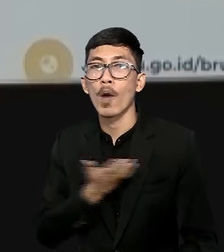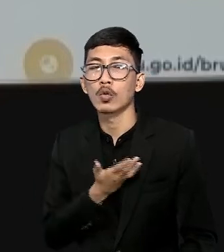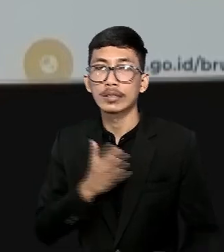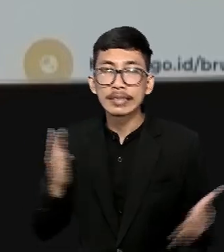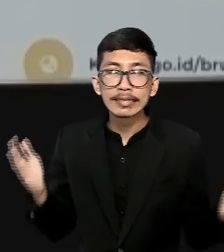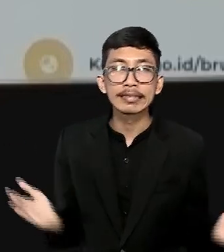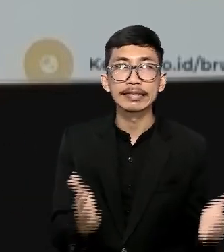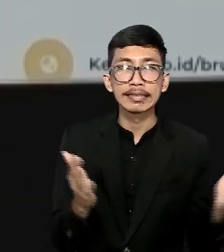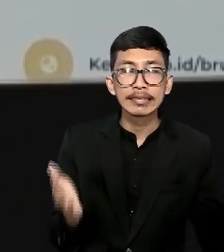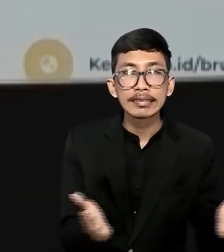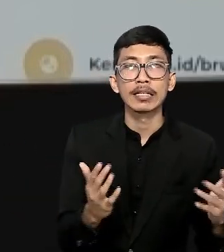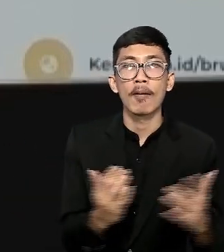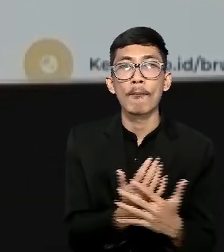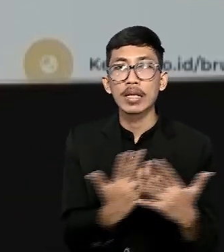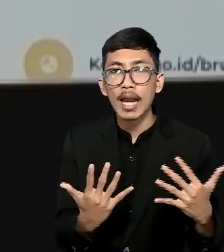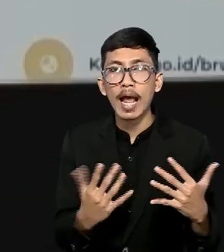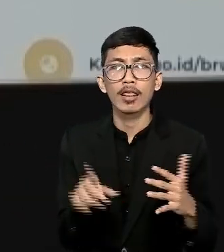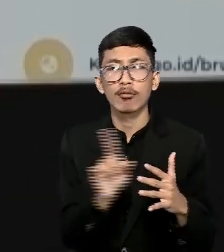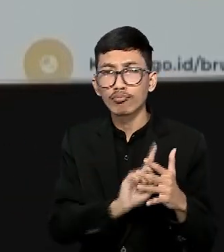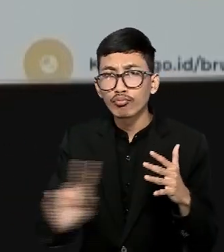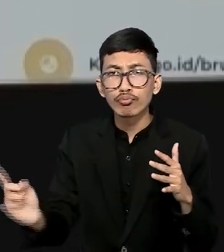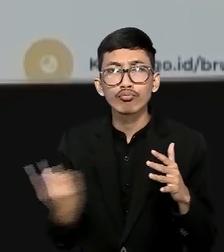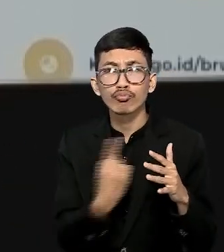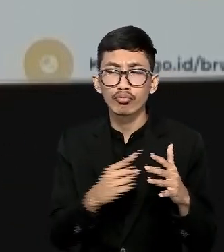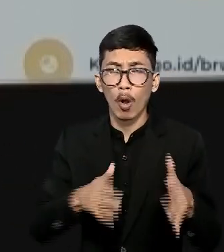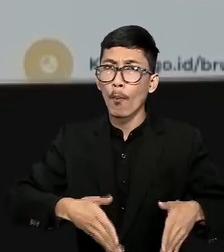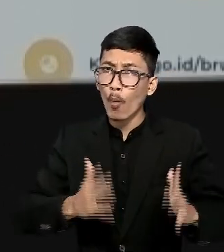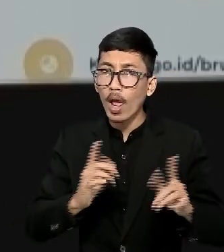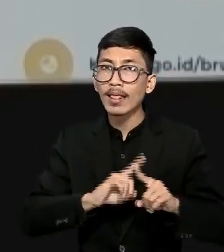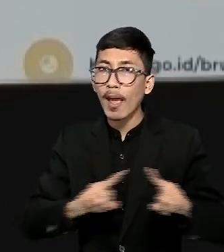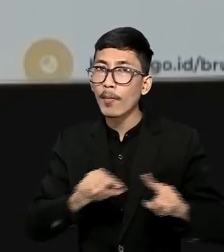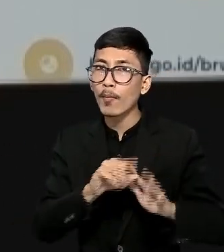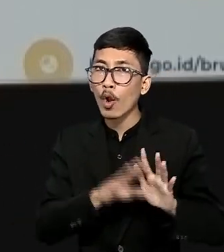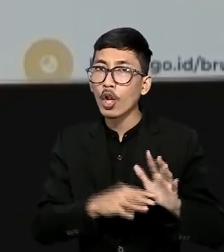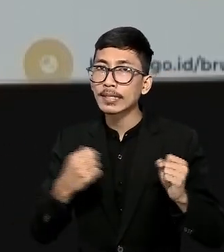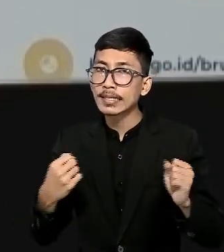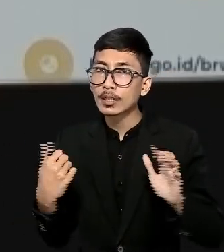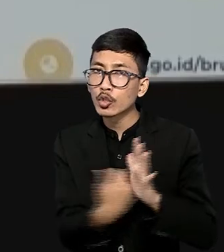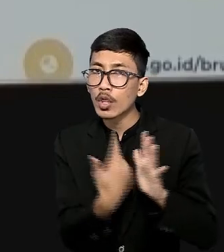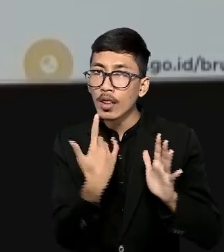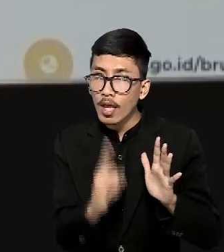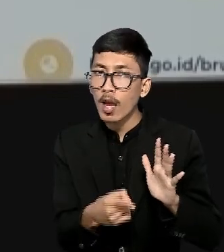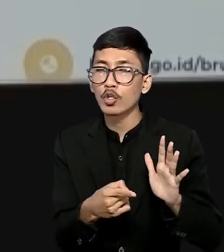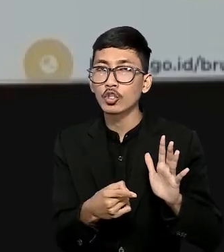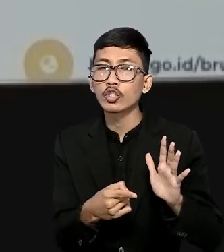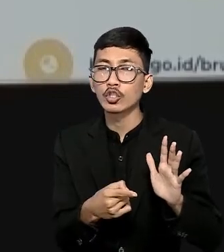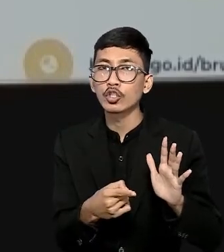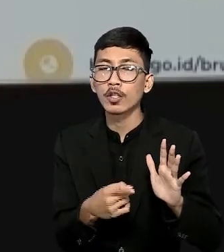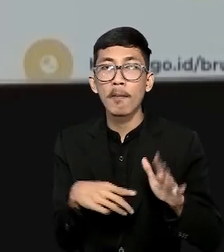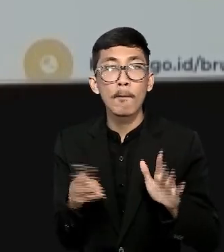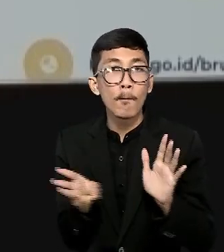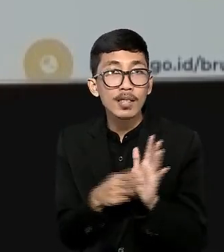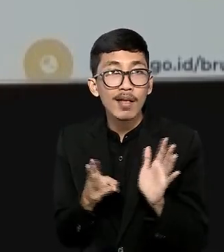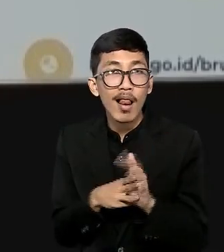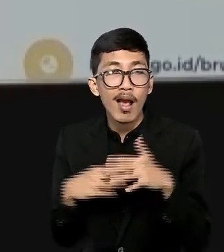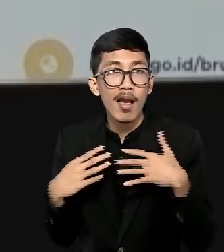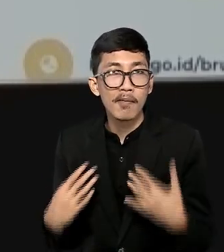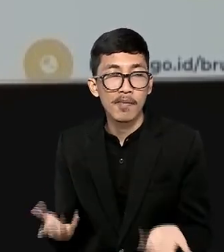kembali mobile ada khususnya untuk pemulihan ekonomi tapi yang yang yang menjadi masalah itu